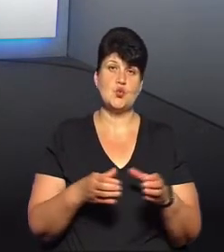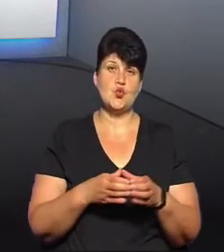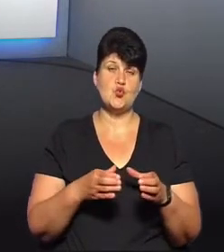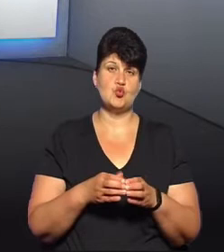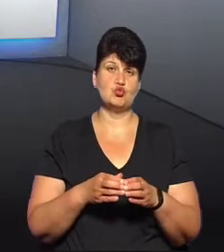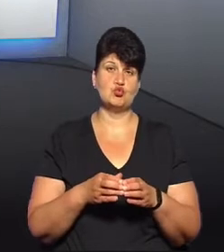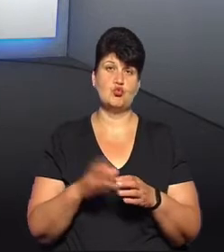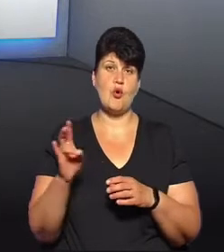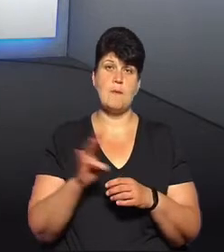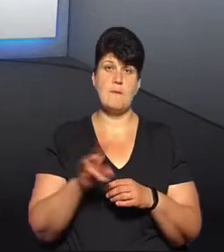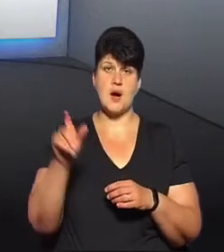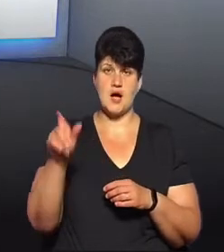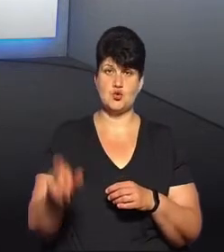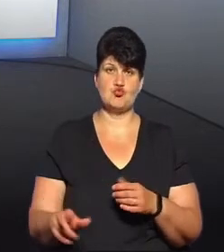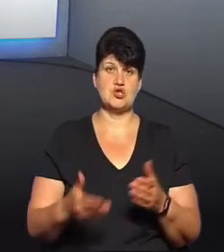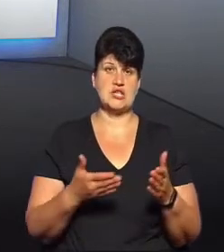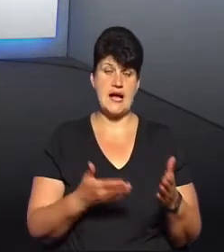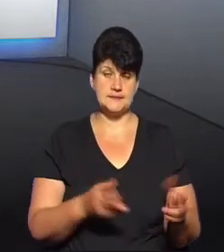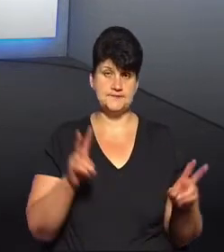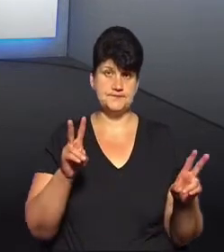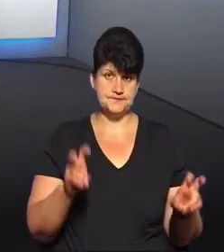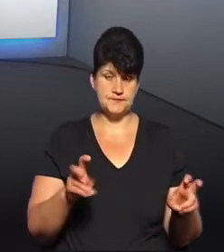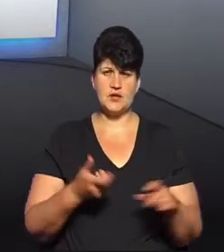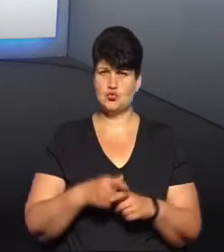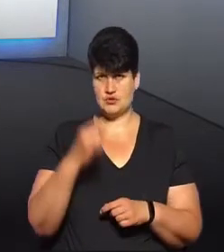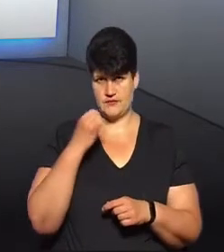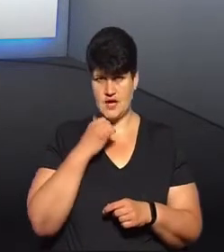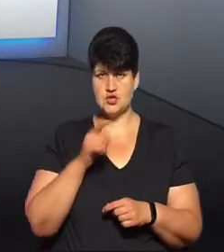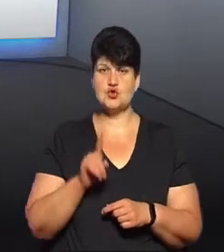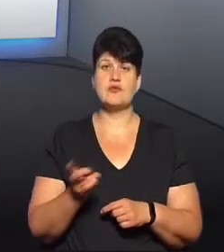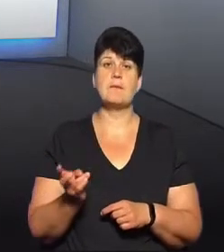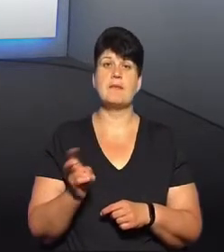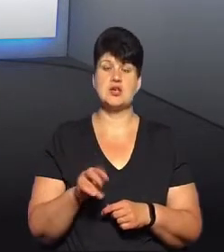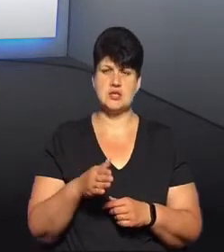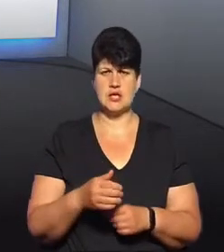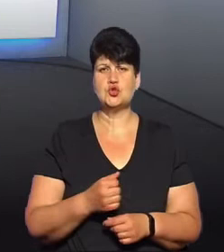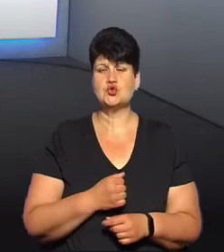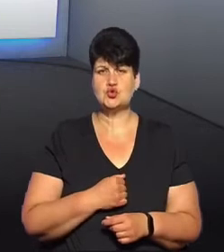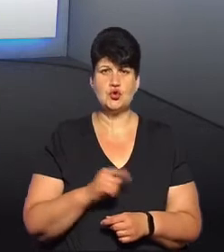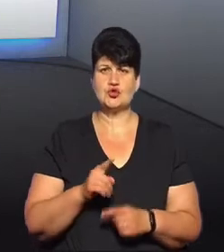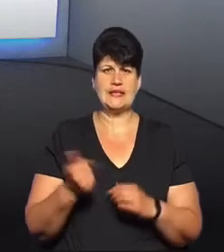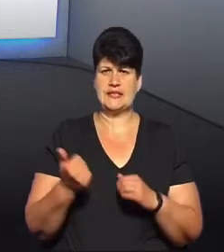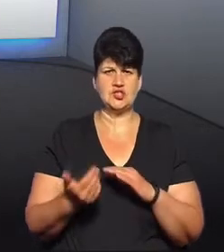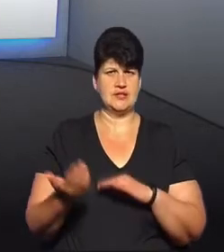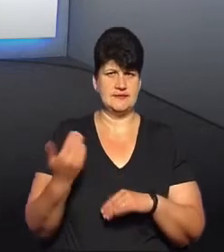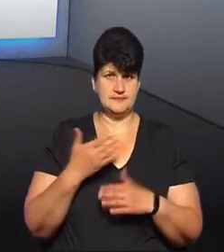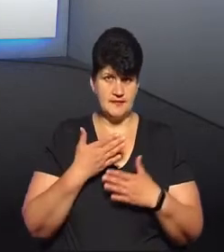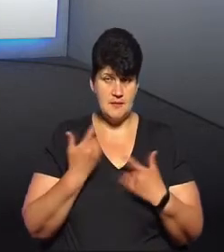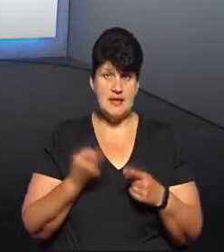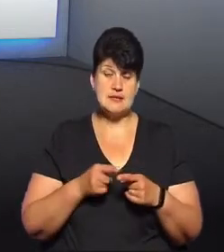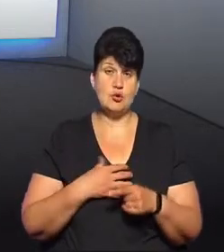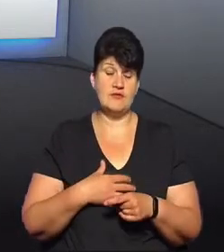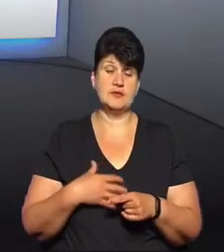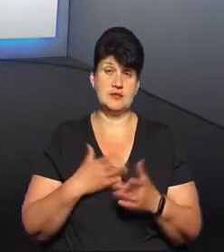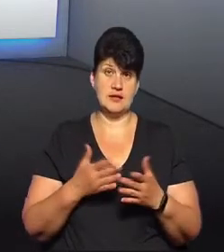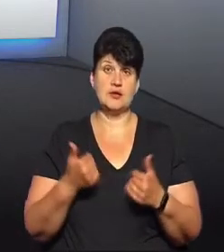щоб відповідати на ваші запитання. Насправді, дуже вдячний, що прийшли, бо шкода, що не тиждень тому, це було б більш актуальніше, але взагалі добре, що знайшли час